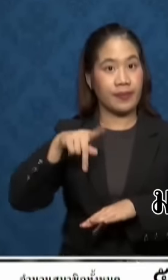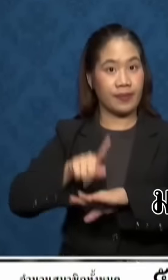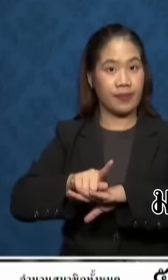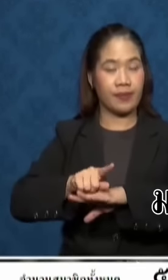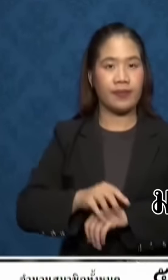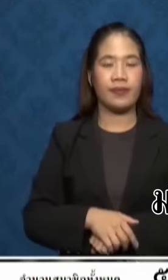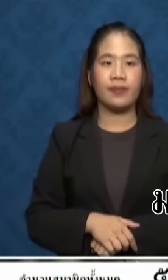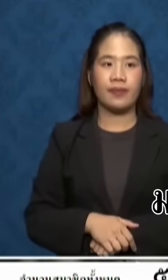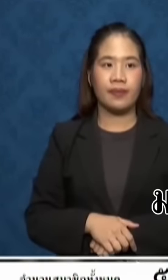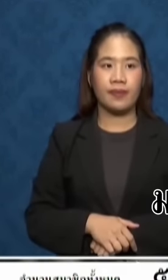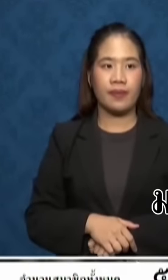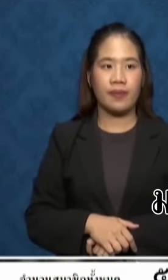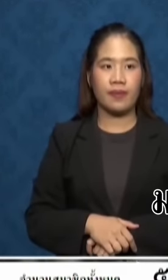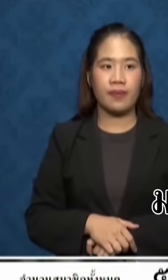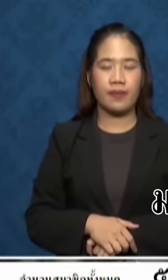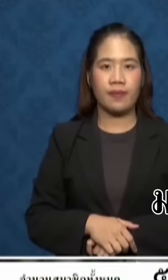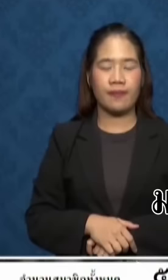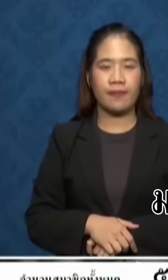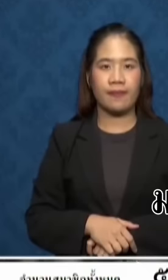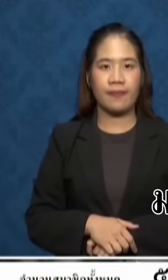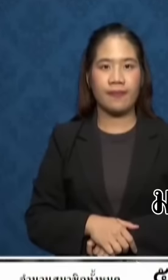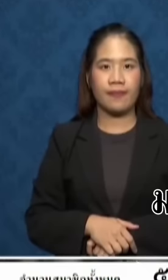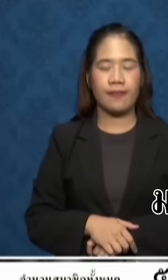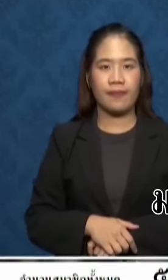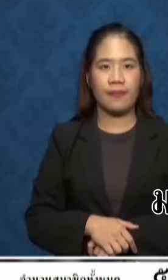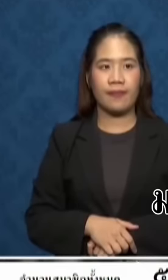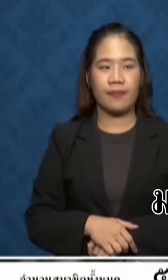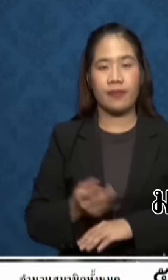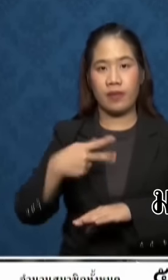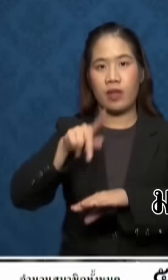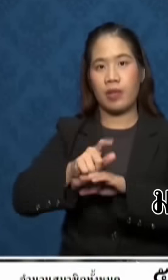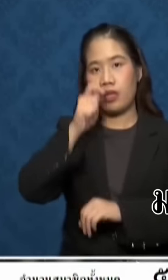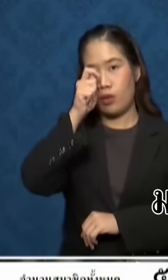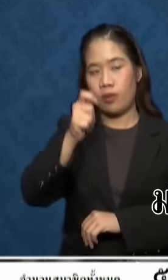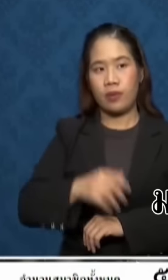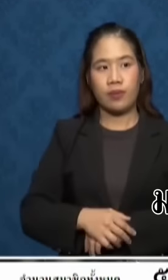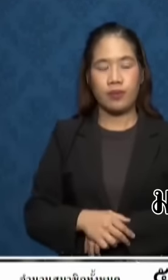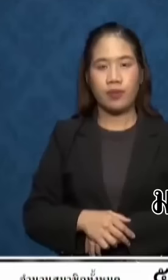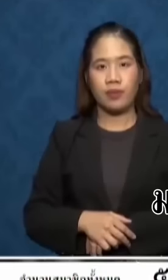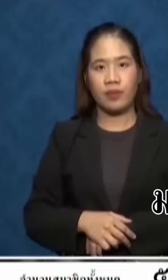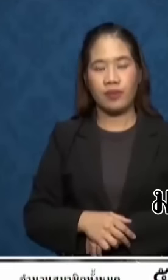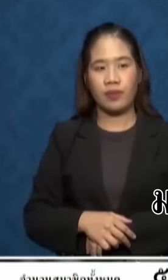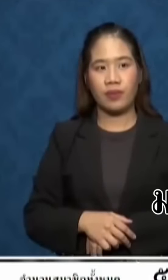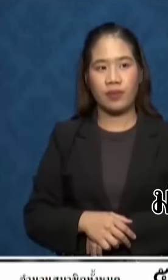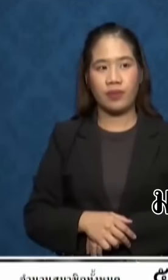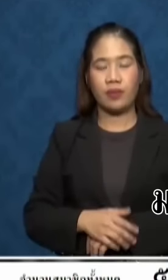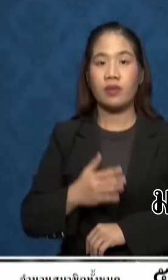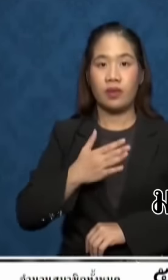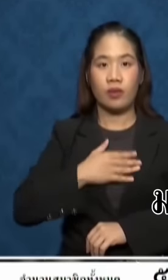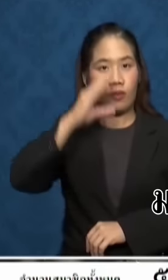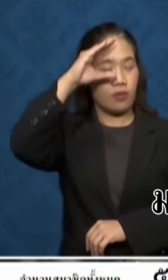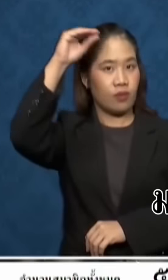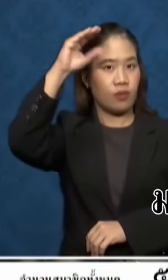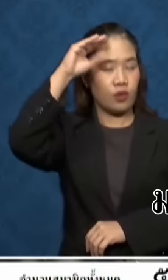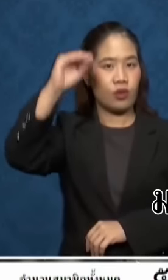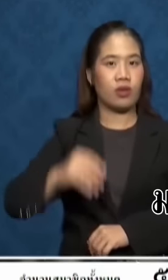ีกรบครัครัผม ในโวลิ